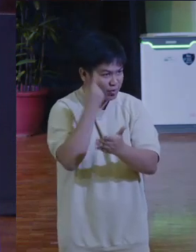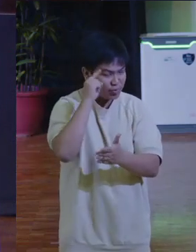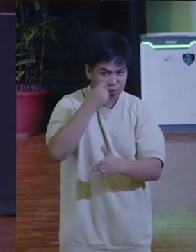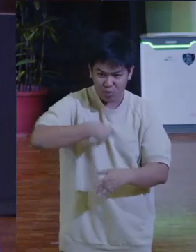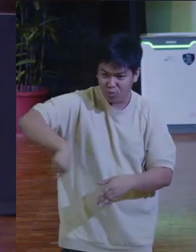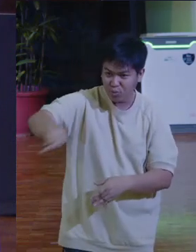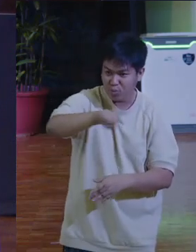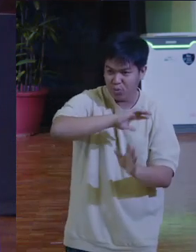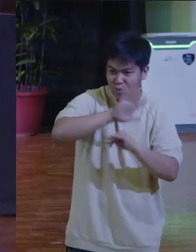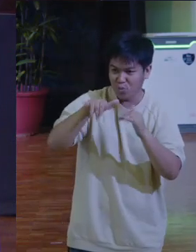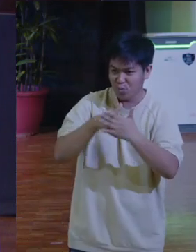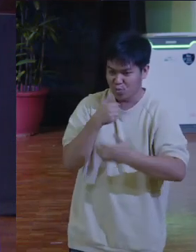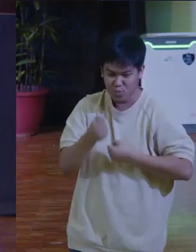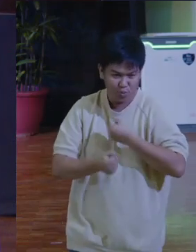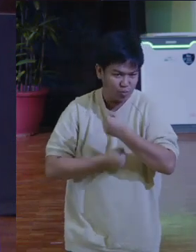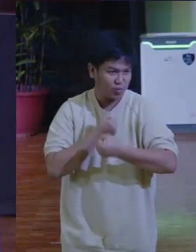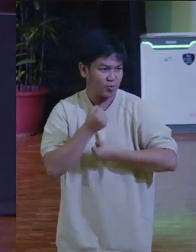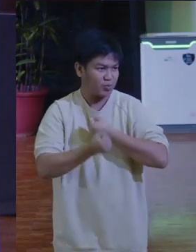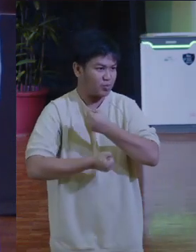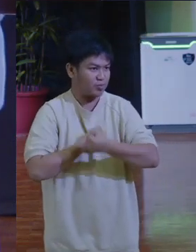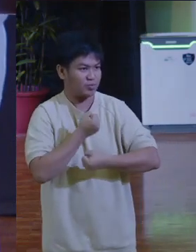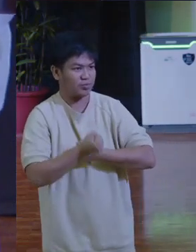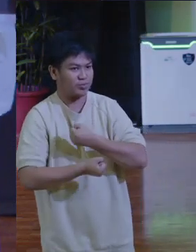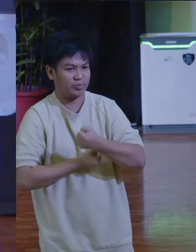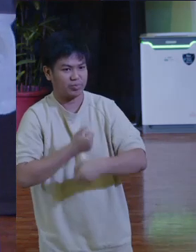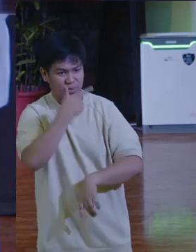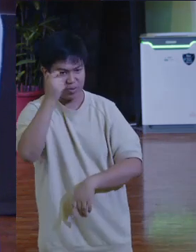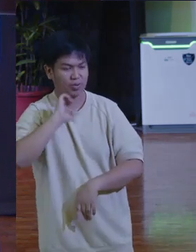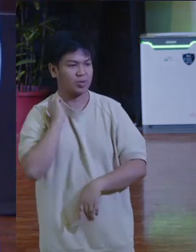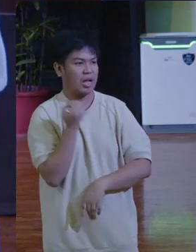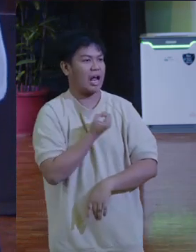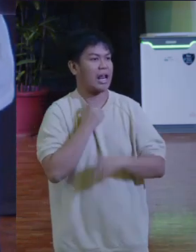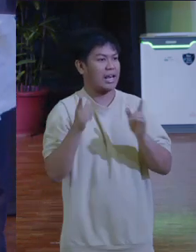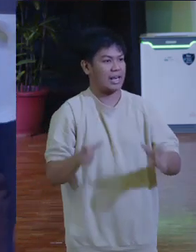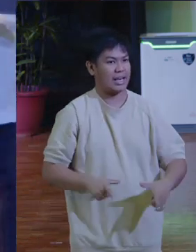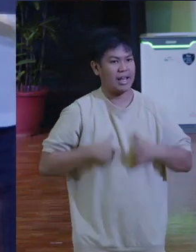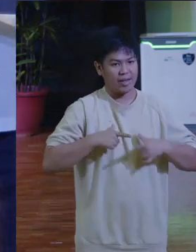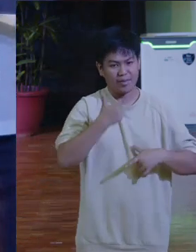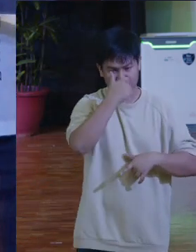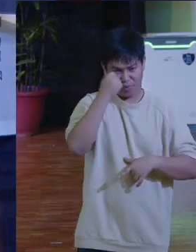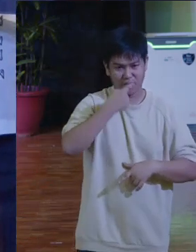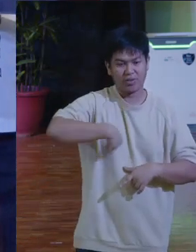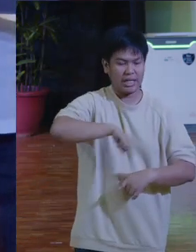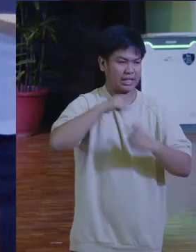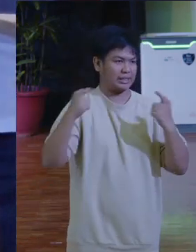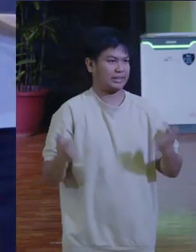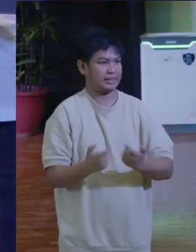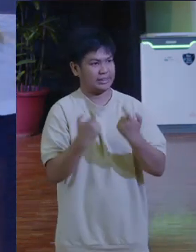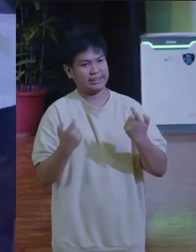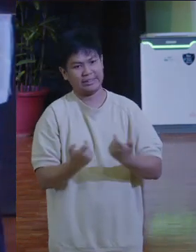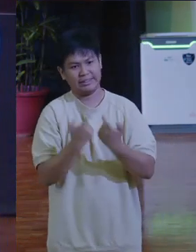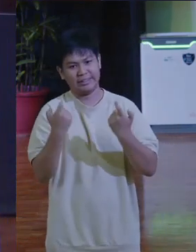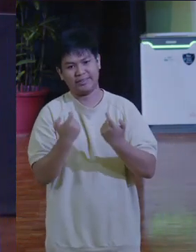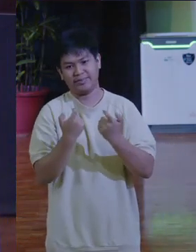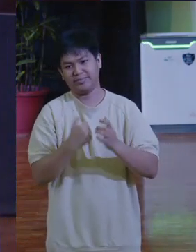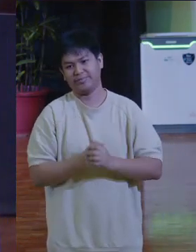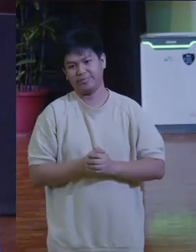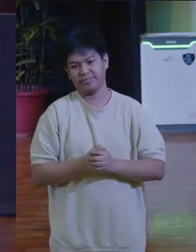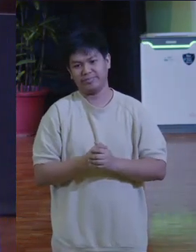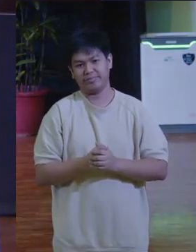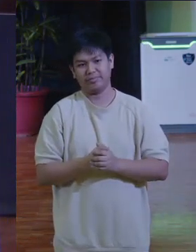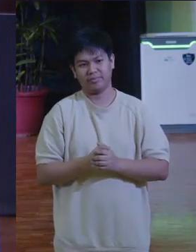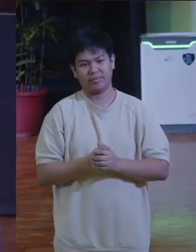ng nahihirapang lubha dahil sa ating mga kasalanan at dahil sa ating pagkakahiwalay sa